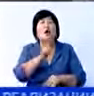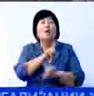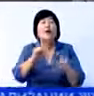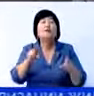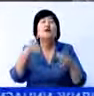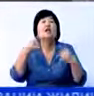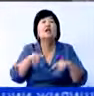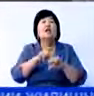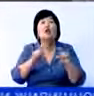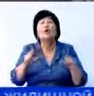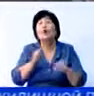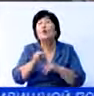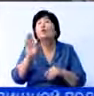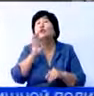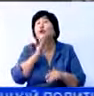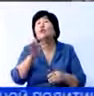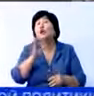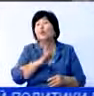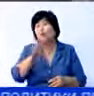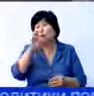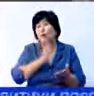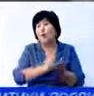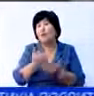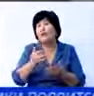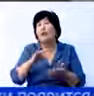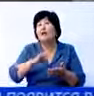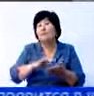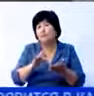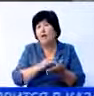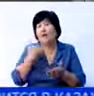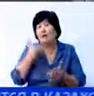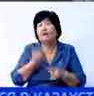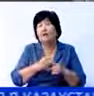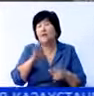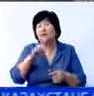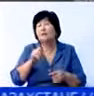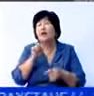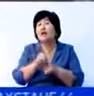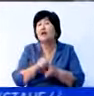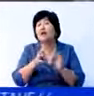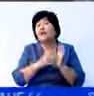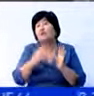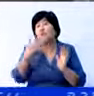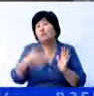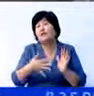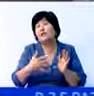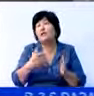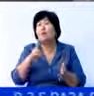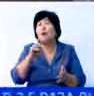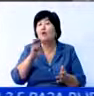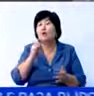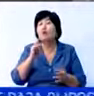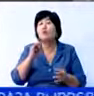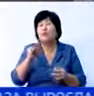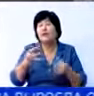и роддомах. Учим матерей пользоваться госуслугами через Telegram-бот. На сегодня через СМС назначено 957 пособий в связи с рождением